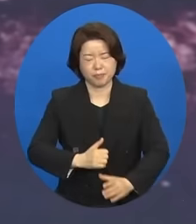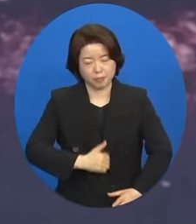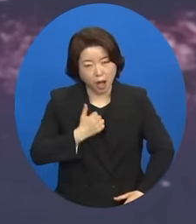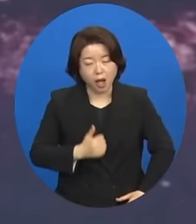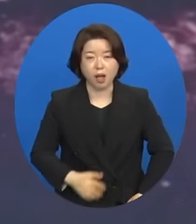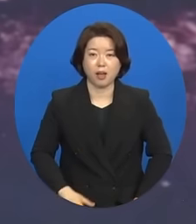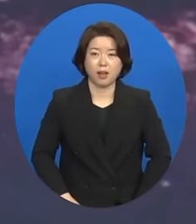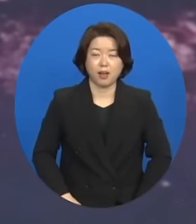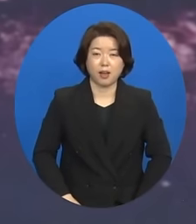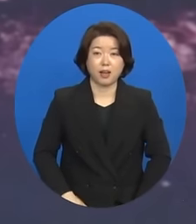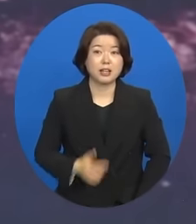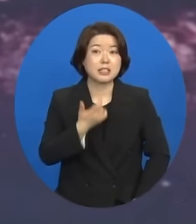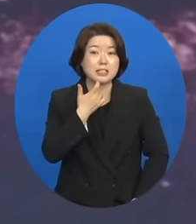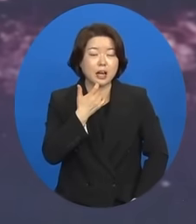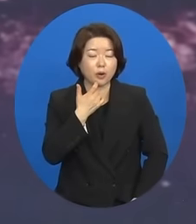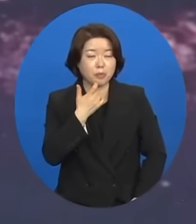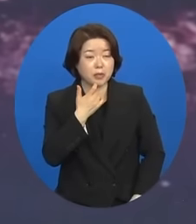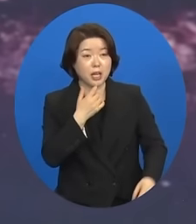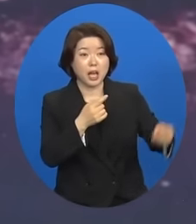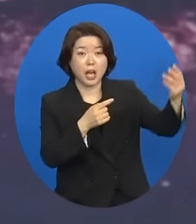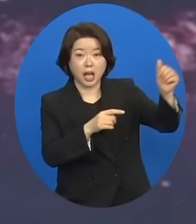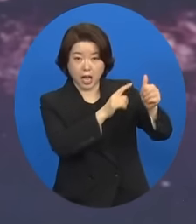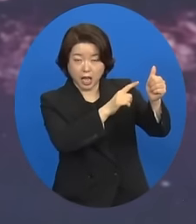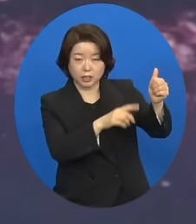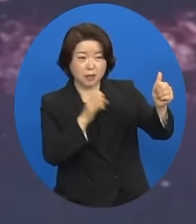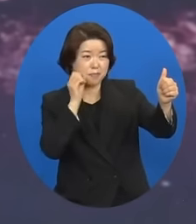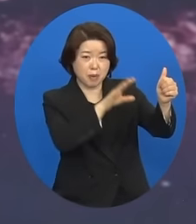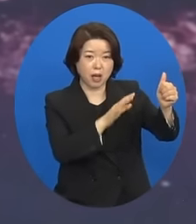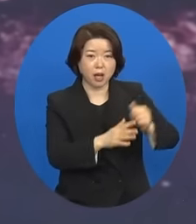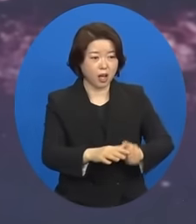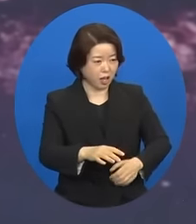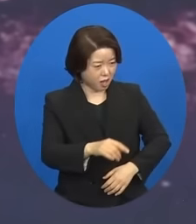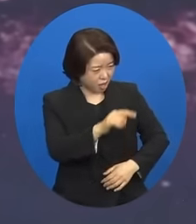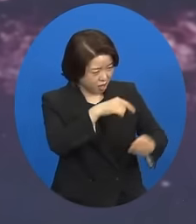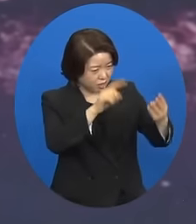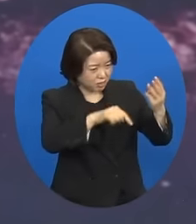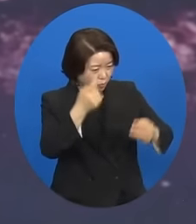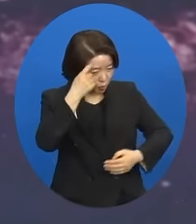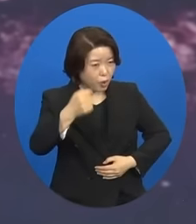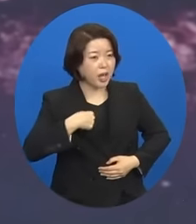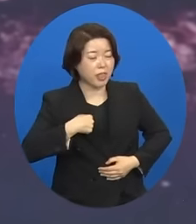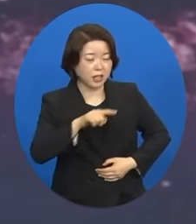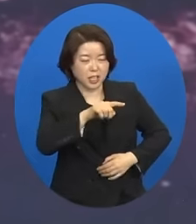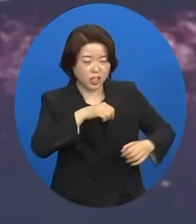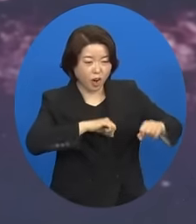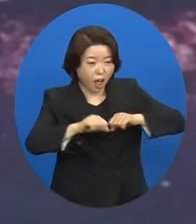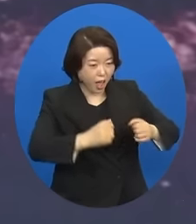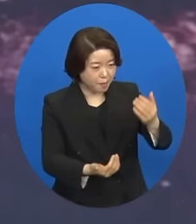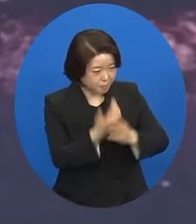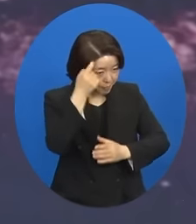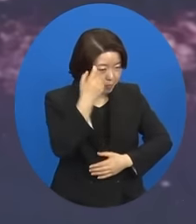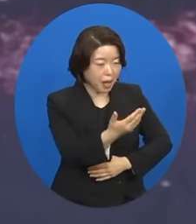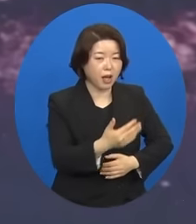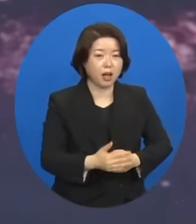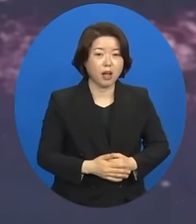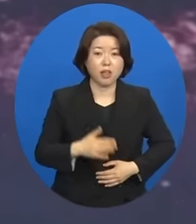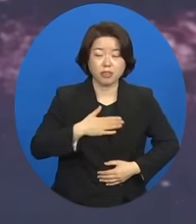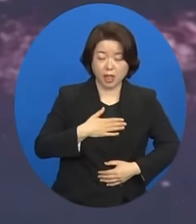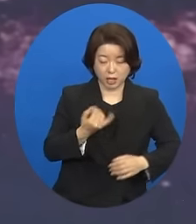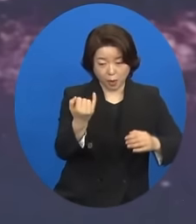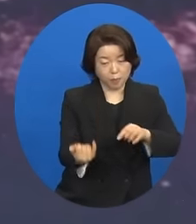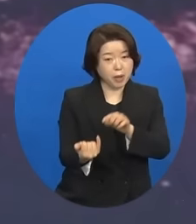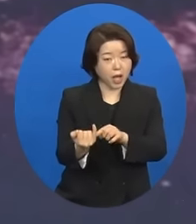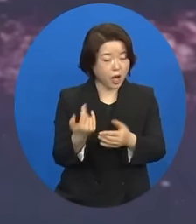뭐라고 라반에게 외냐면 25절에 외삼촌이 어찌하여 내게 이같이 행하셨나이까 내가 라를 위하여 외삼촌을